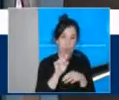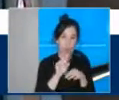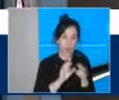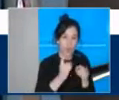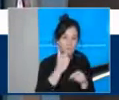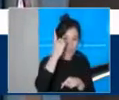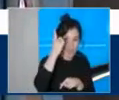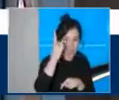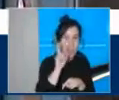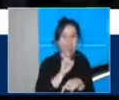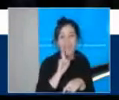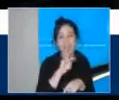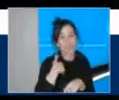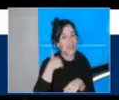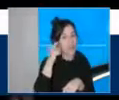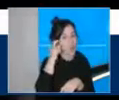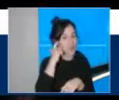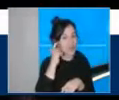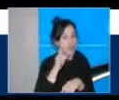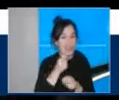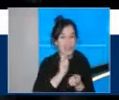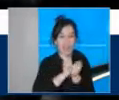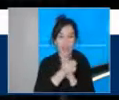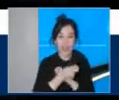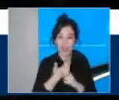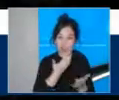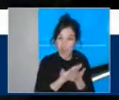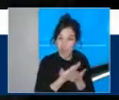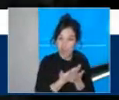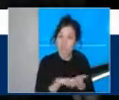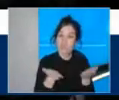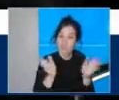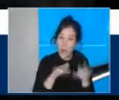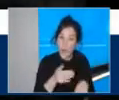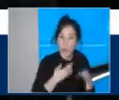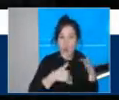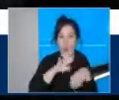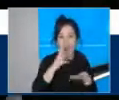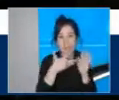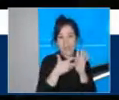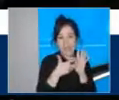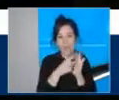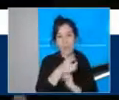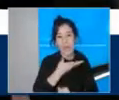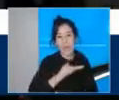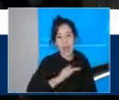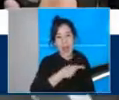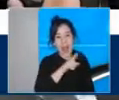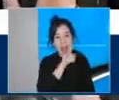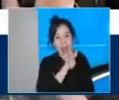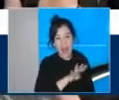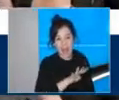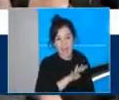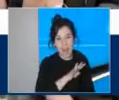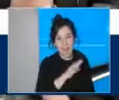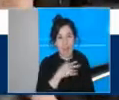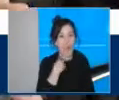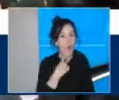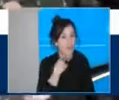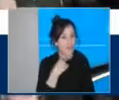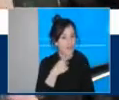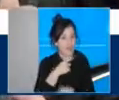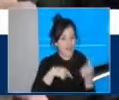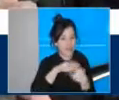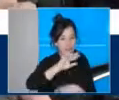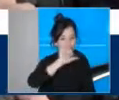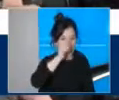לא חושב שזה כל כך ישנה את העובדה שבכל זאת, לפי רוב הסקרים הוא מקבל כרבע מהקולות בסיבוב הראשון,